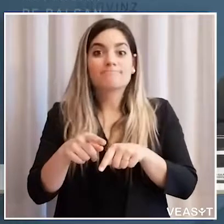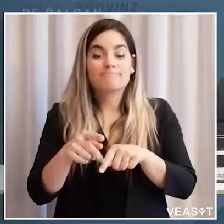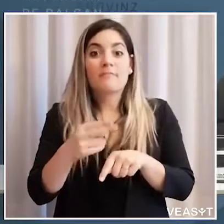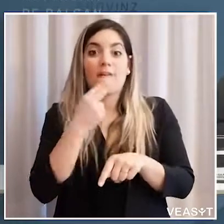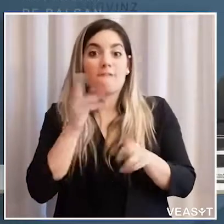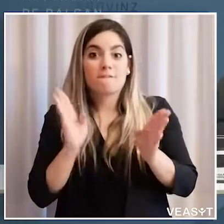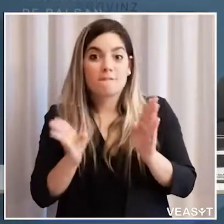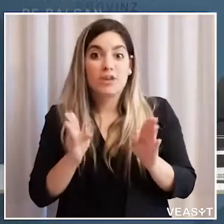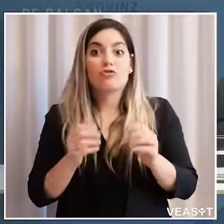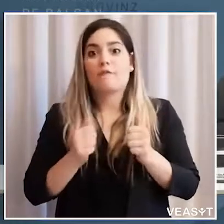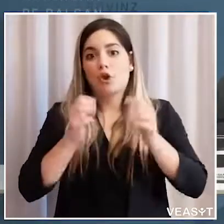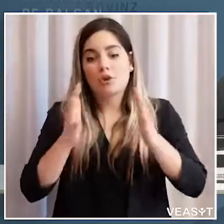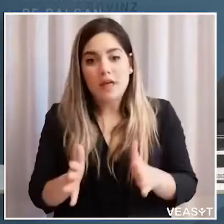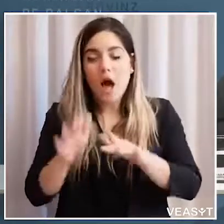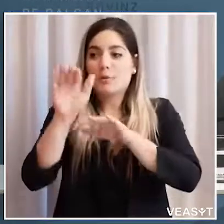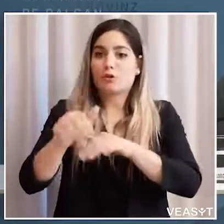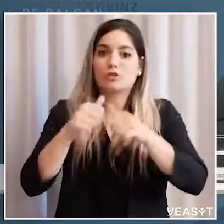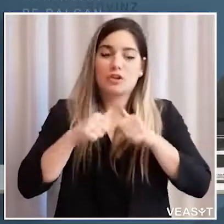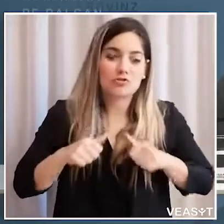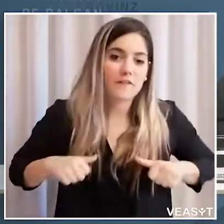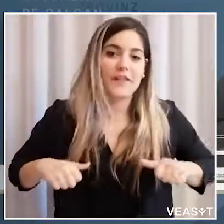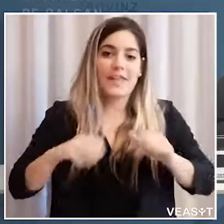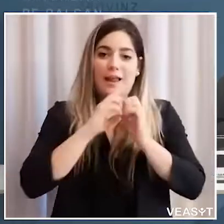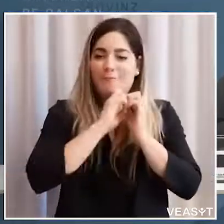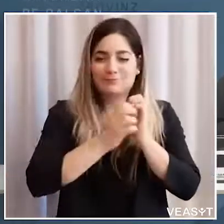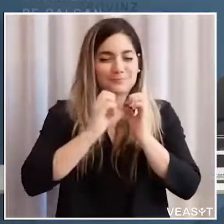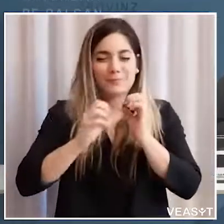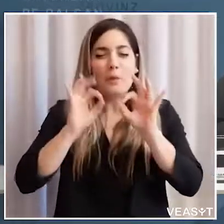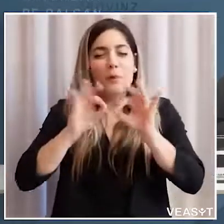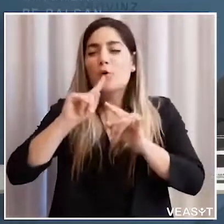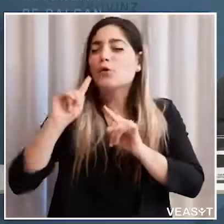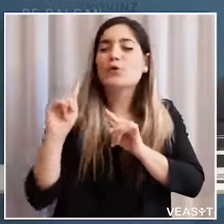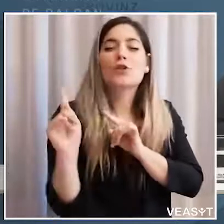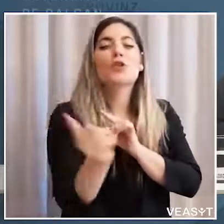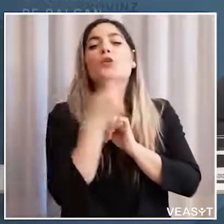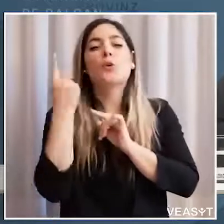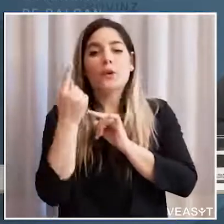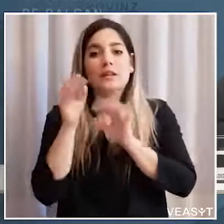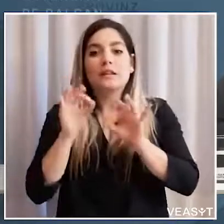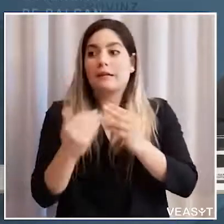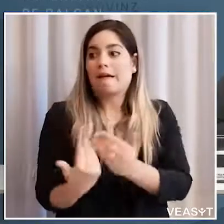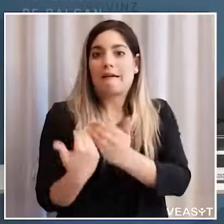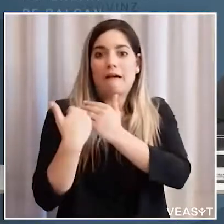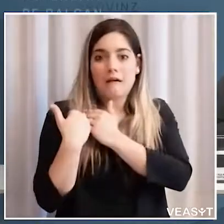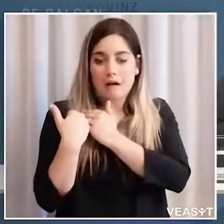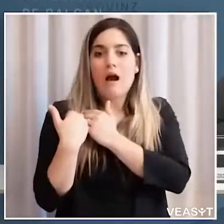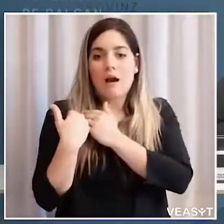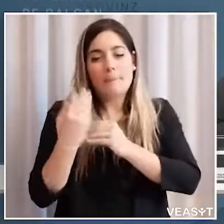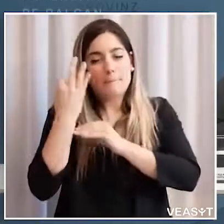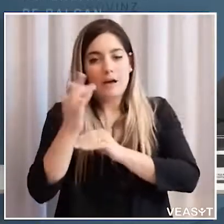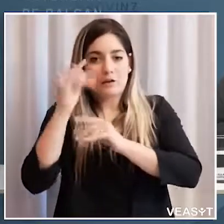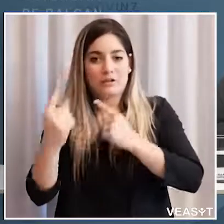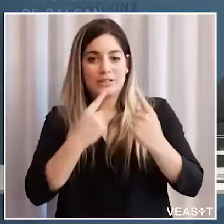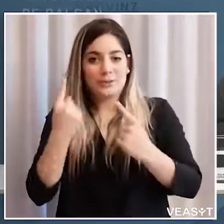volontari della protezione civile tutti i soggetti incaricati con mansioni